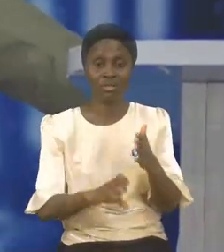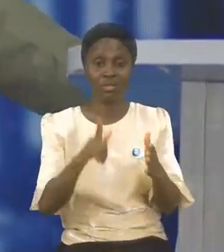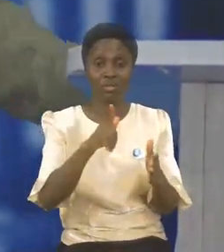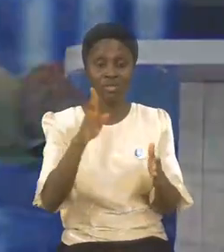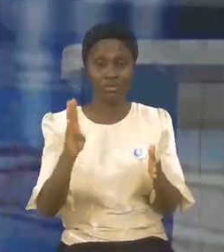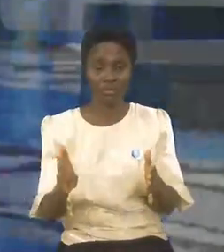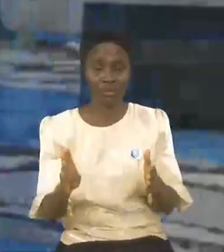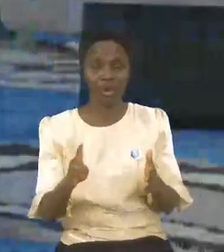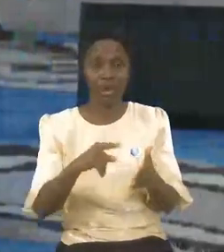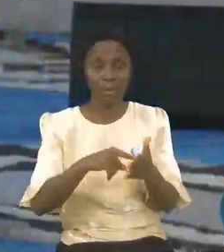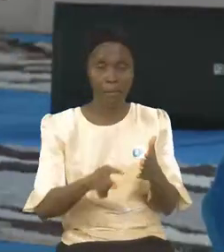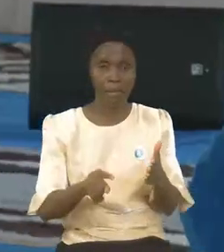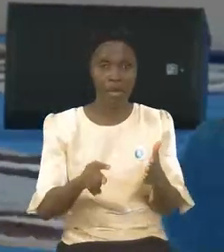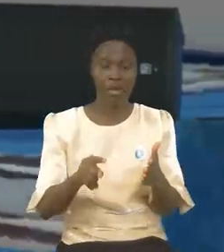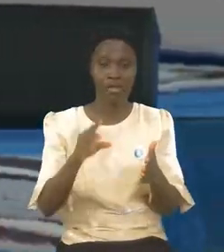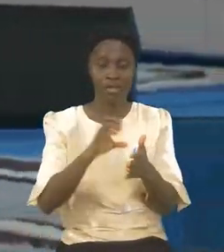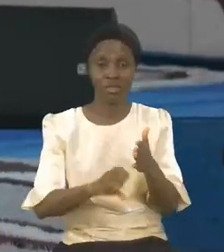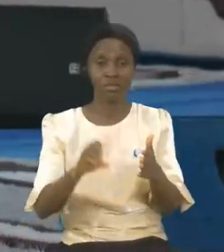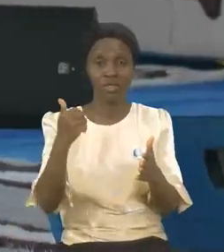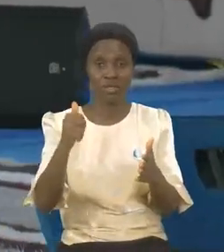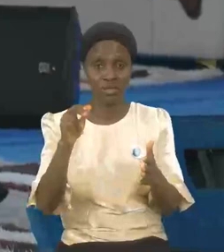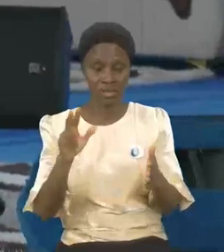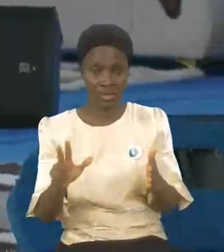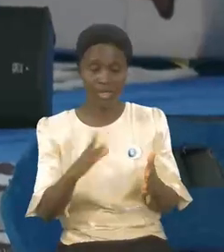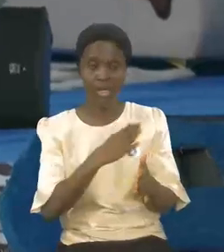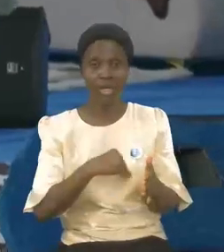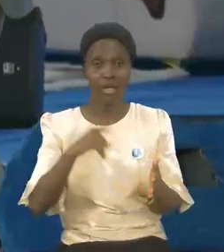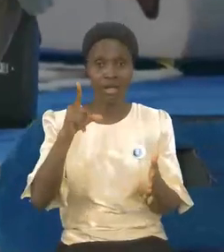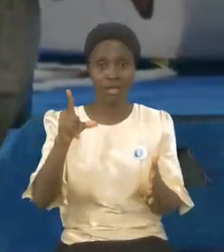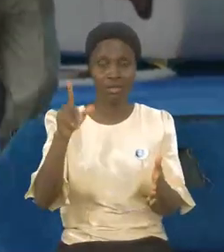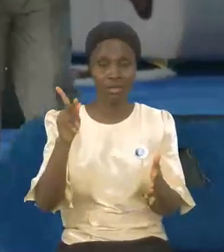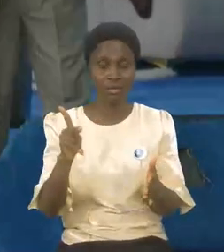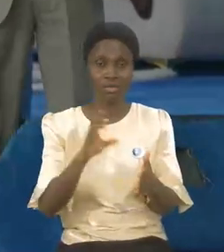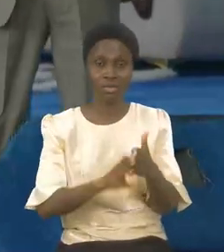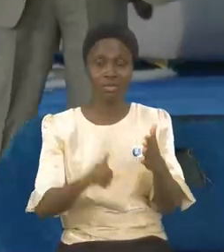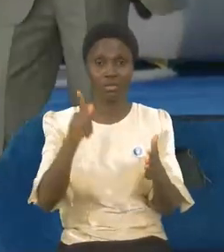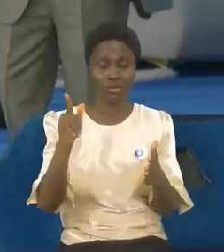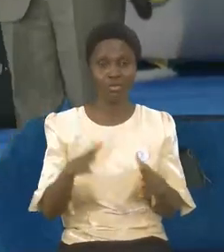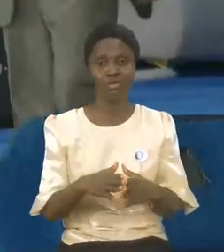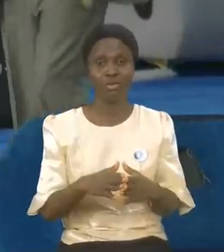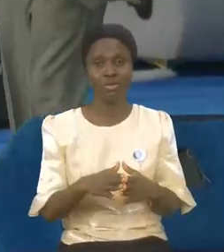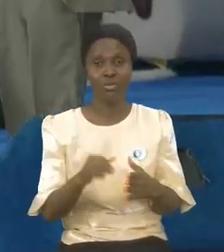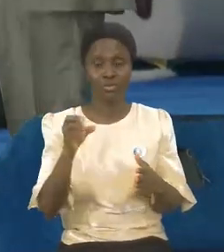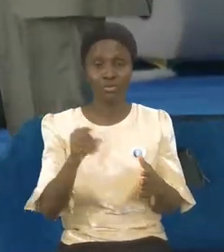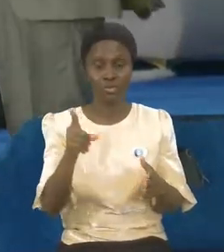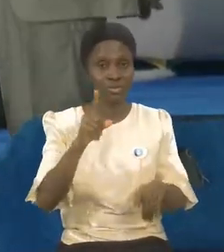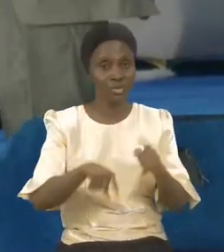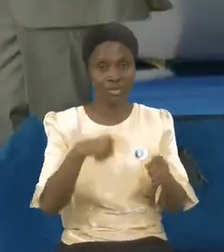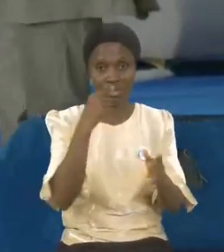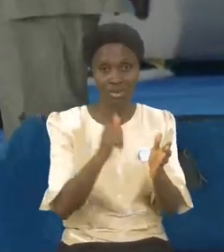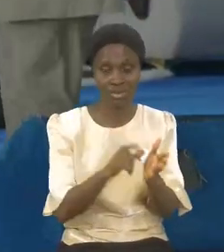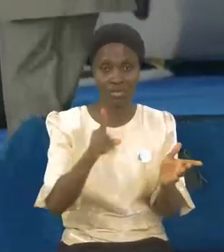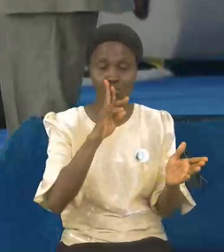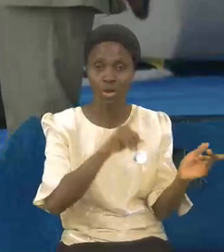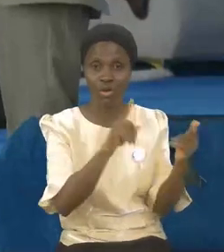moins que ce ne soit dans Matthieu 24, Marc 13, Luc 21. Donc, on ne peut pas